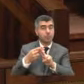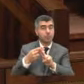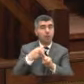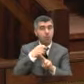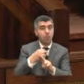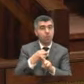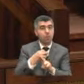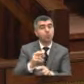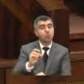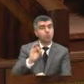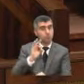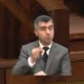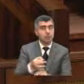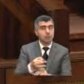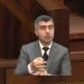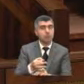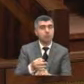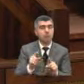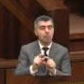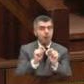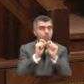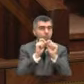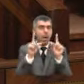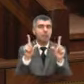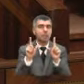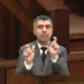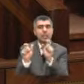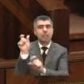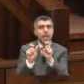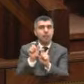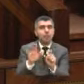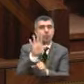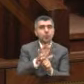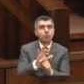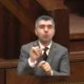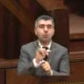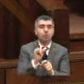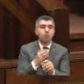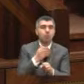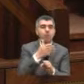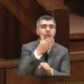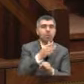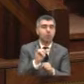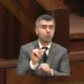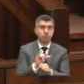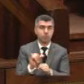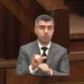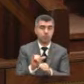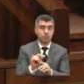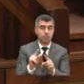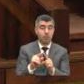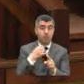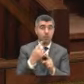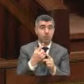نتمناو تقدموا ما ينير الطريق امام هاد المواطنين والمواطنين. شنو غادي ديروا مستقبلا؟ لان طالت هاد الجائحه ما